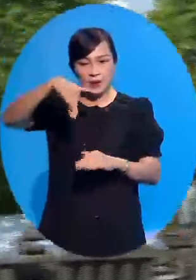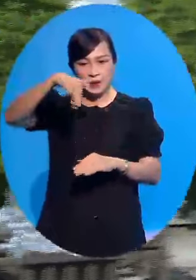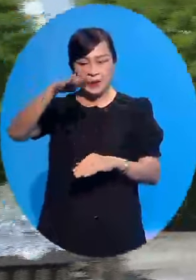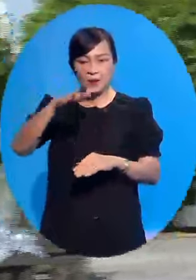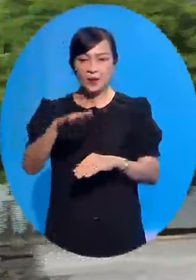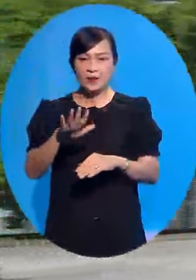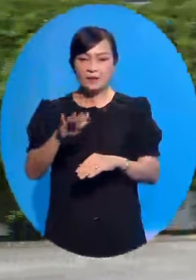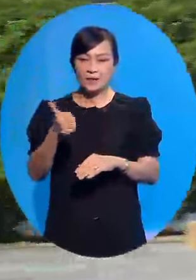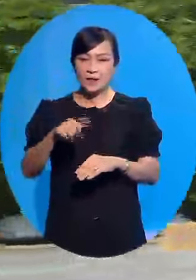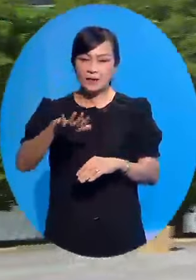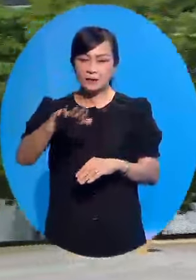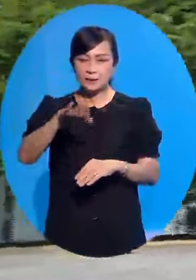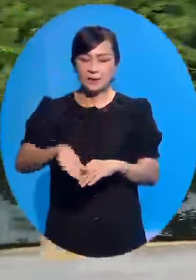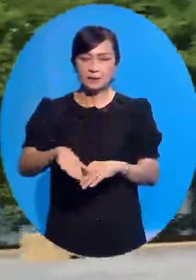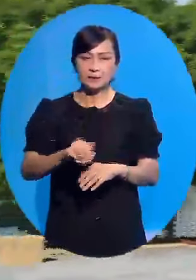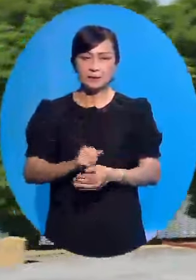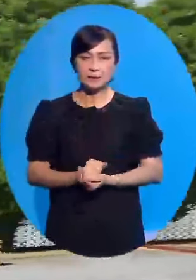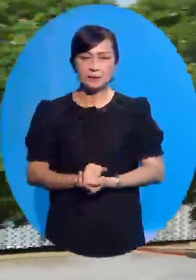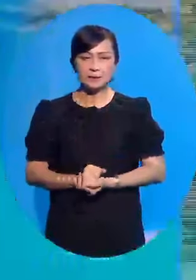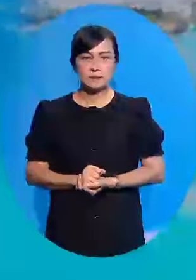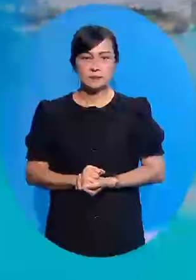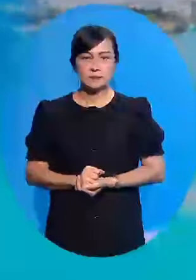5 điểm tầm thấp.